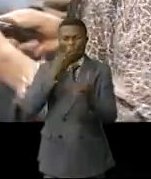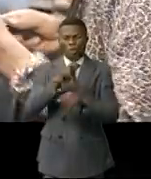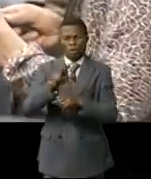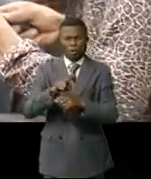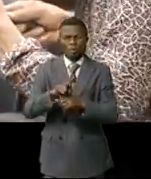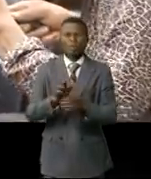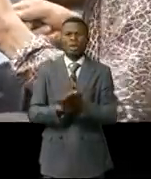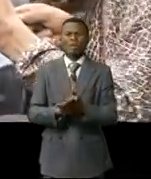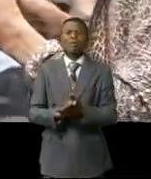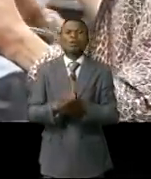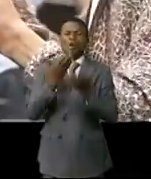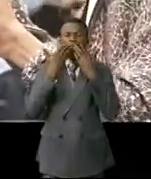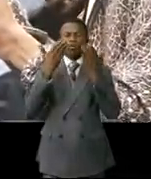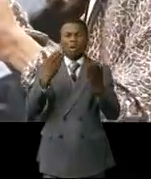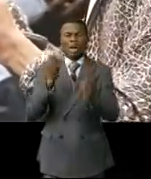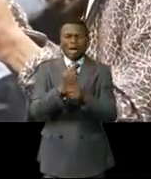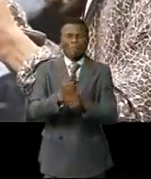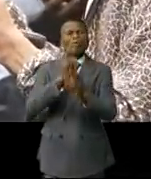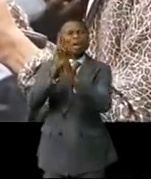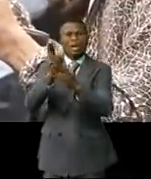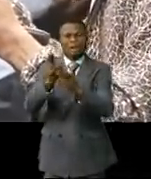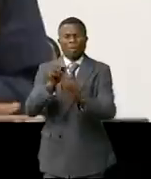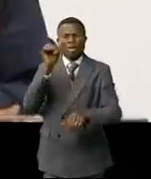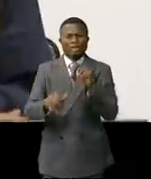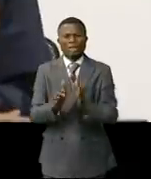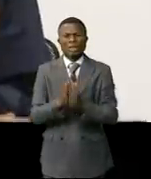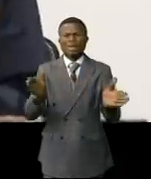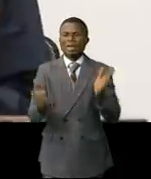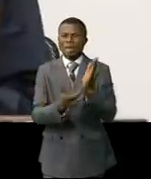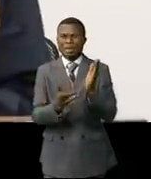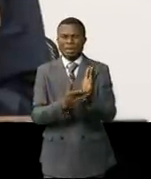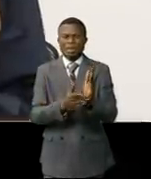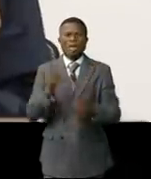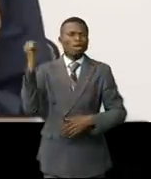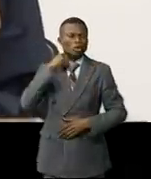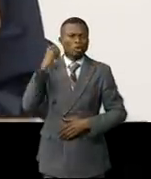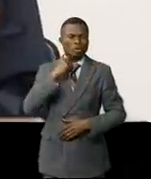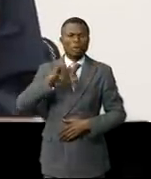du coordonnateur du secrétariat technique à la riposte, le docteur